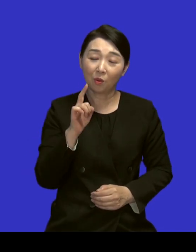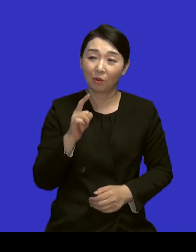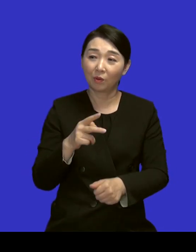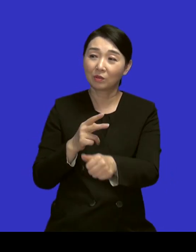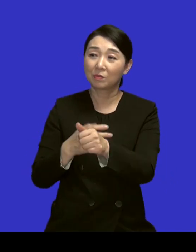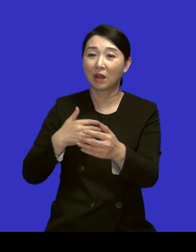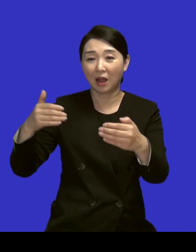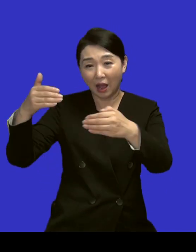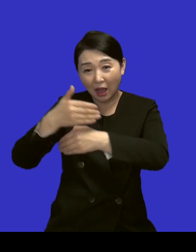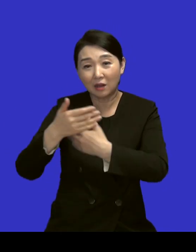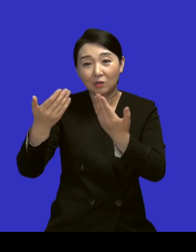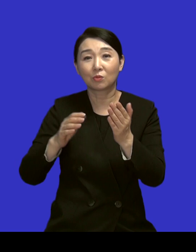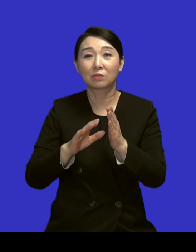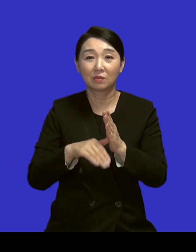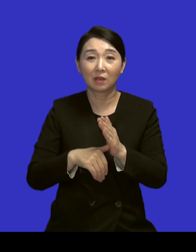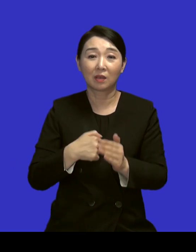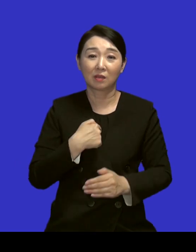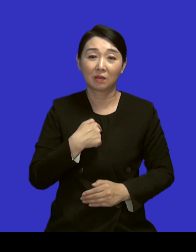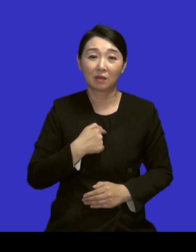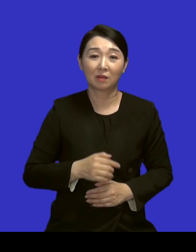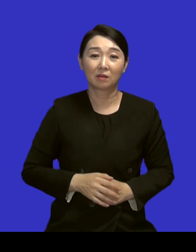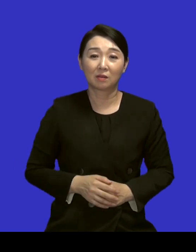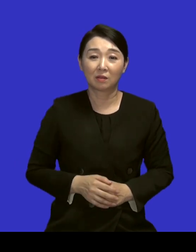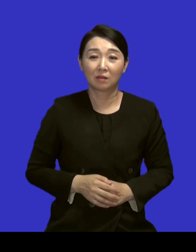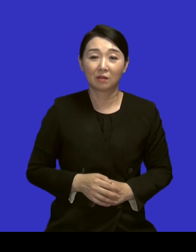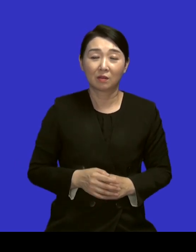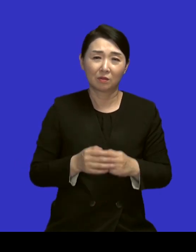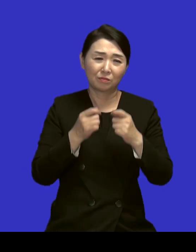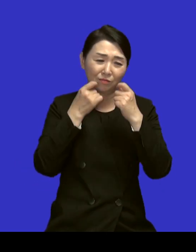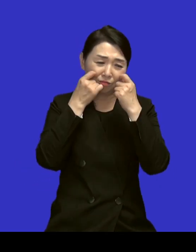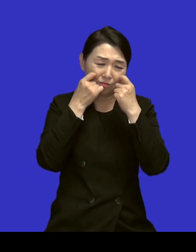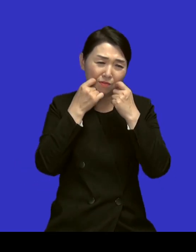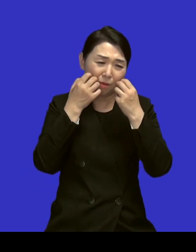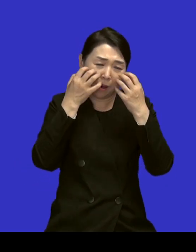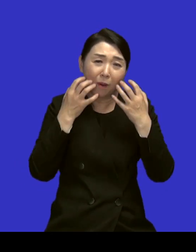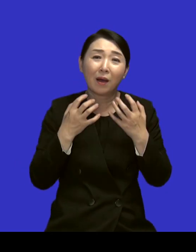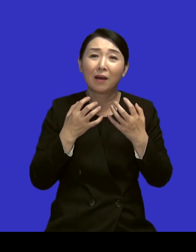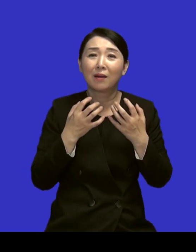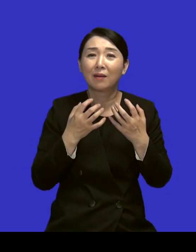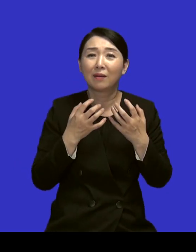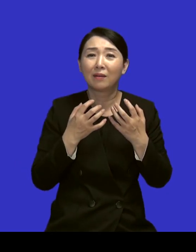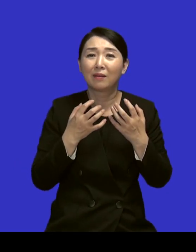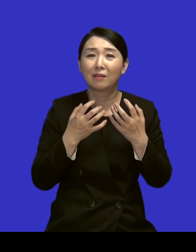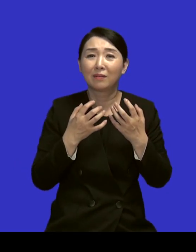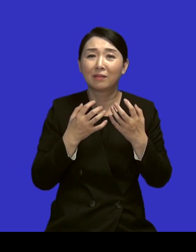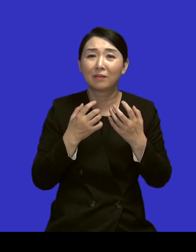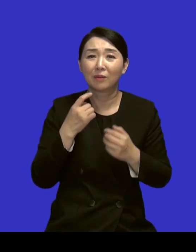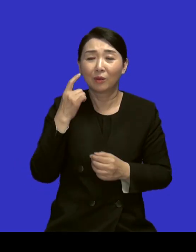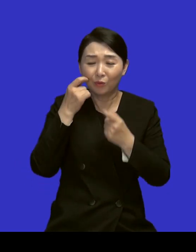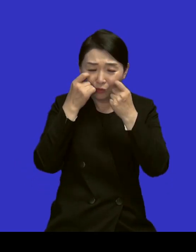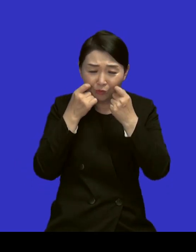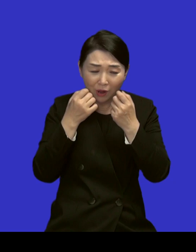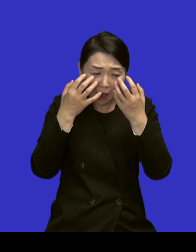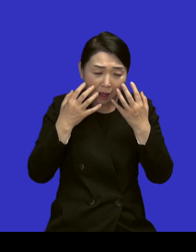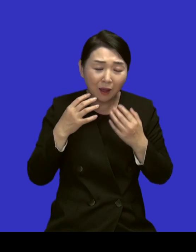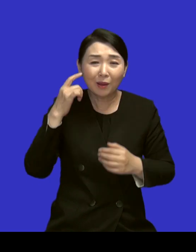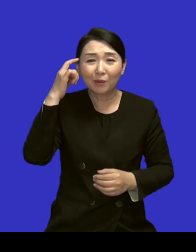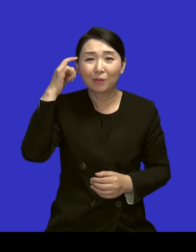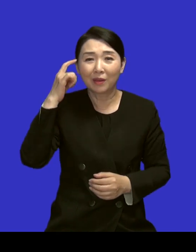저를 안아내셨을 때 제가 결국 눈물이 왈칵 터져버려요. 그렇지. 눈물이 나죠. 제가 눈물이 왜